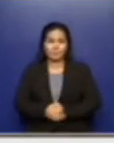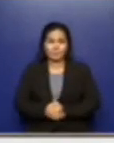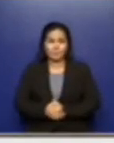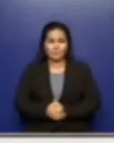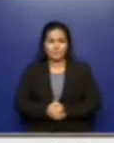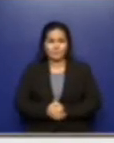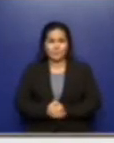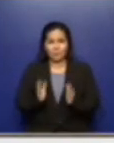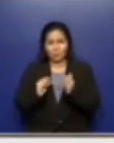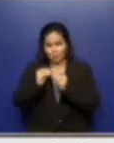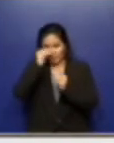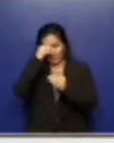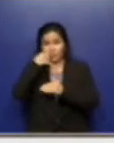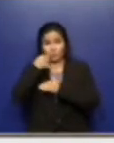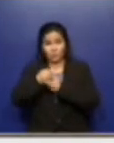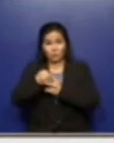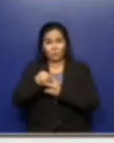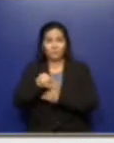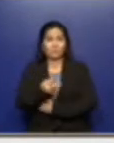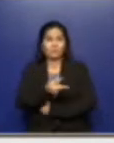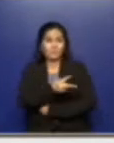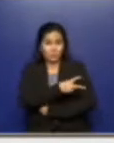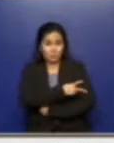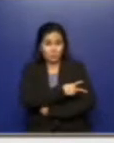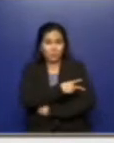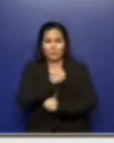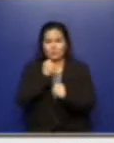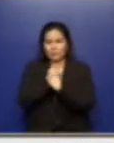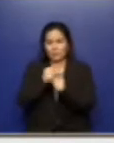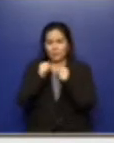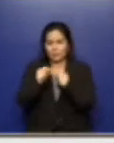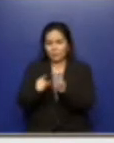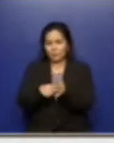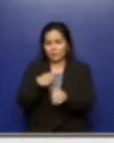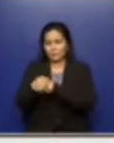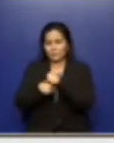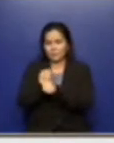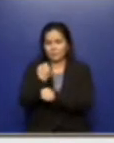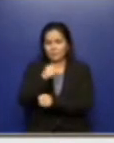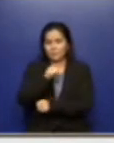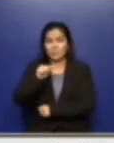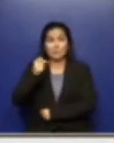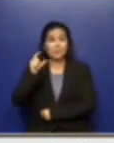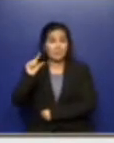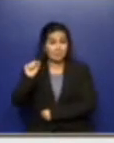ผู้ที่จบการศึกษาระดับปริญญาโททำงานมา 10-20 ปี